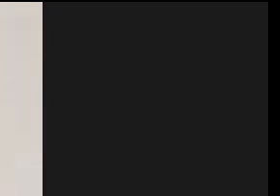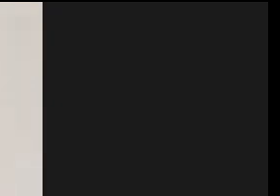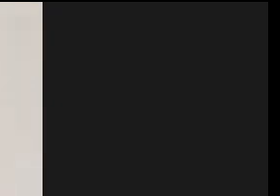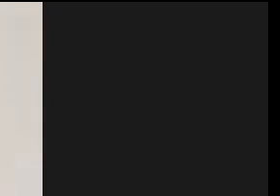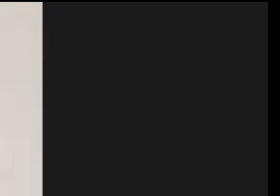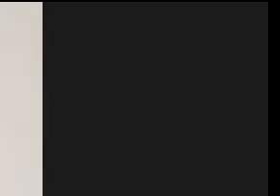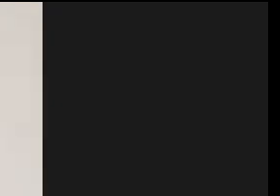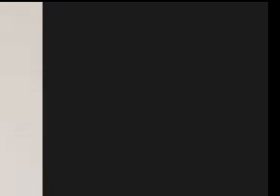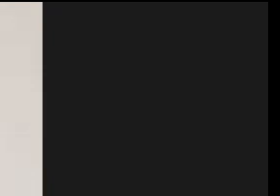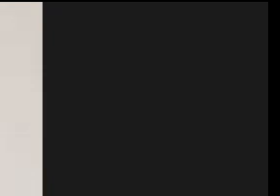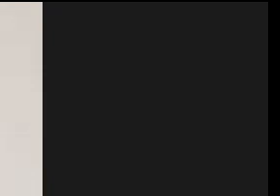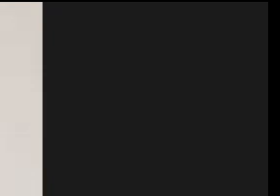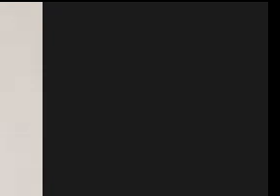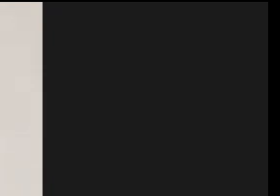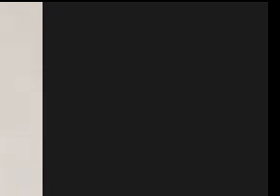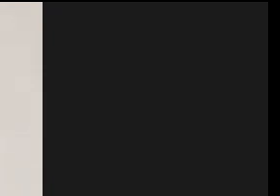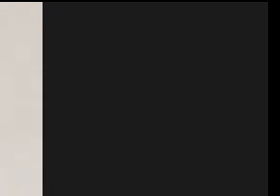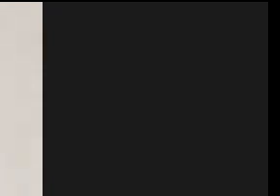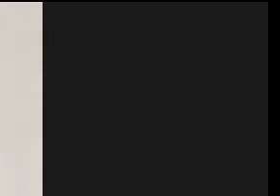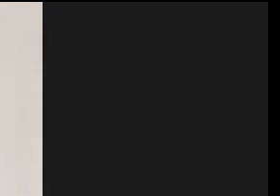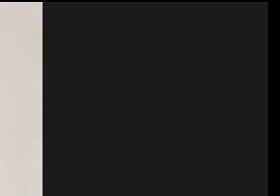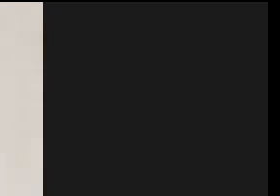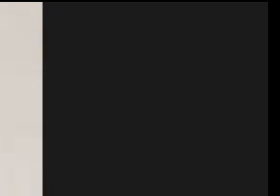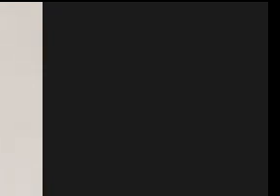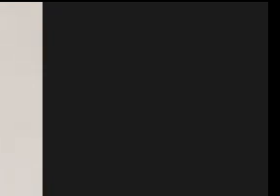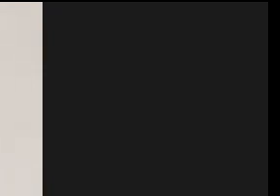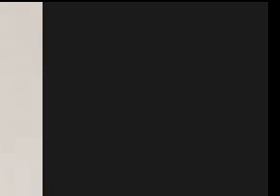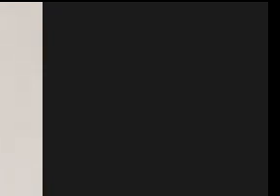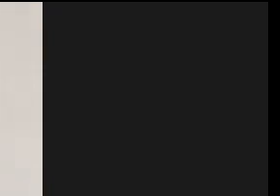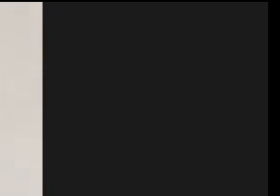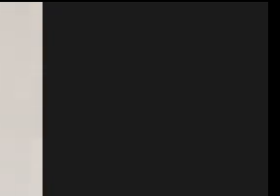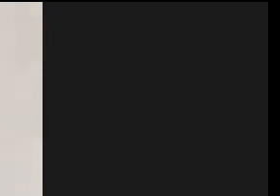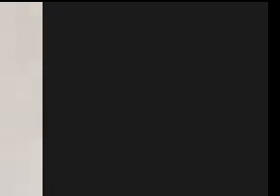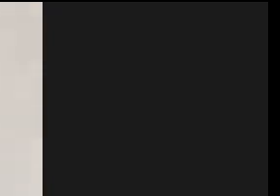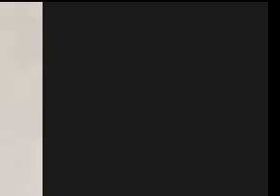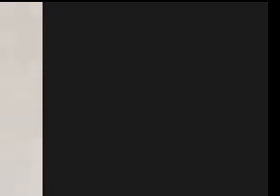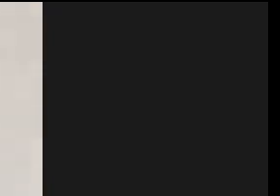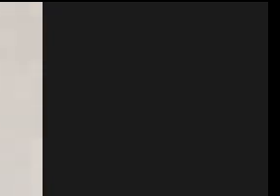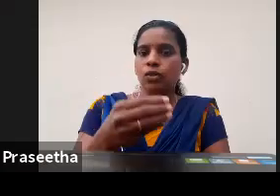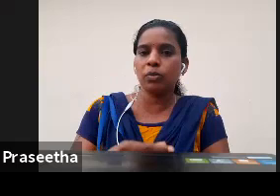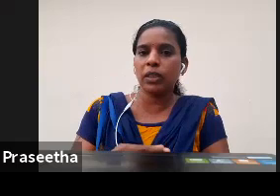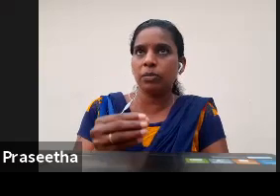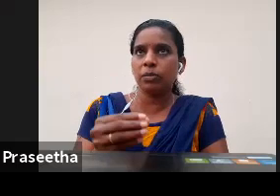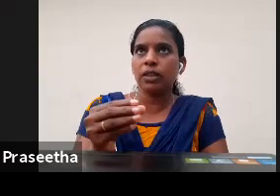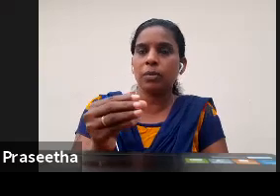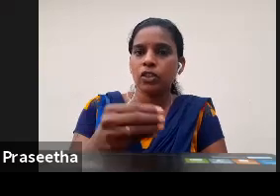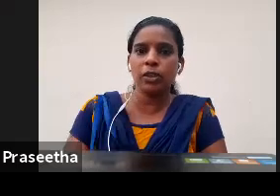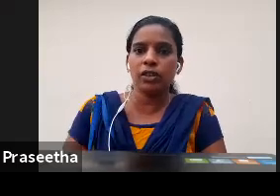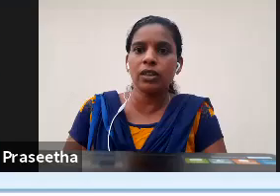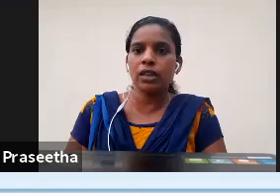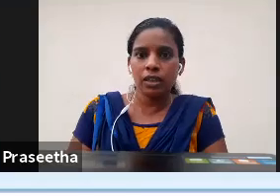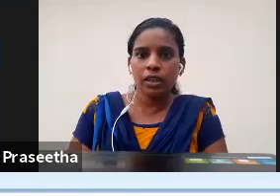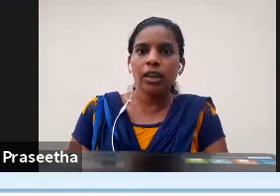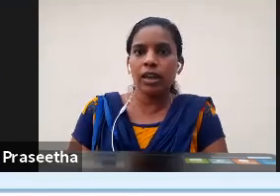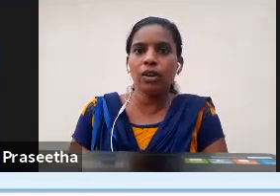ഒരു ഷോർട്ട് ഫിലിമാണ്. അത് നിങ്ങൾക്ക് യൂട്യൂബിൽ അടിച്ചു നോക്കിയാൽ കാണാൻ കഴിയും. അതിന്റെ ചെറിയൊരു ഭാഗമാണ് ഞാൻ എടുത്തിട്ടുള്ളത്, അല്ലെങ്കിൽ അതൊരു 10-15 മിനിറ്റ്